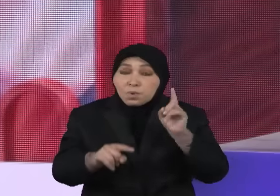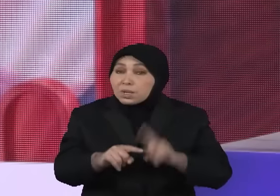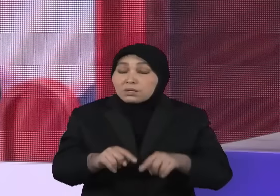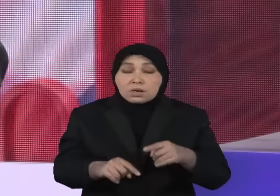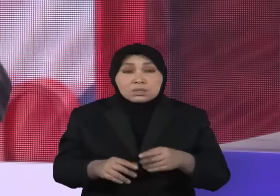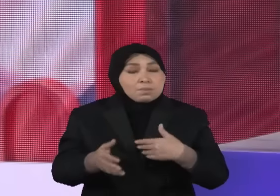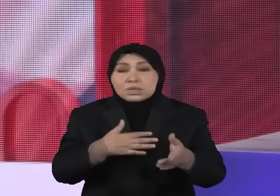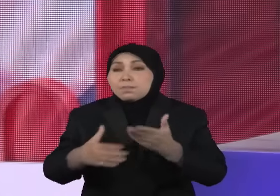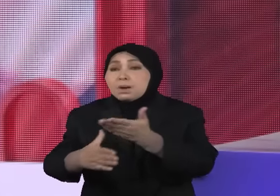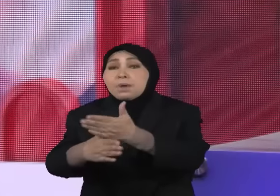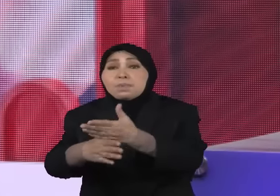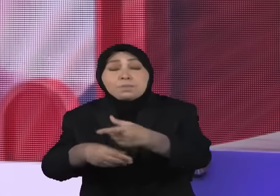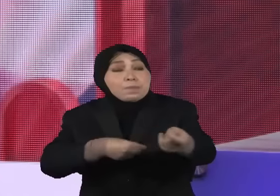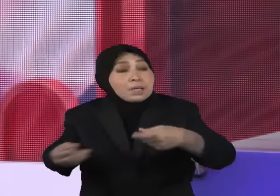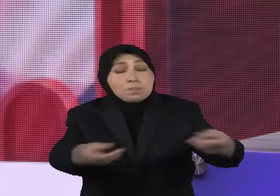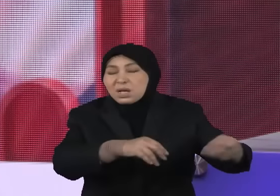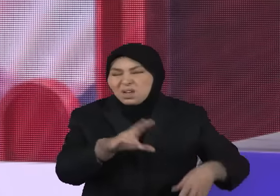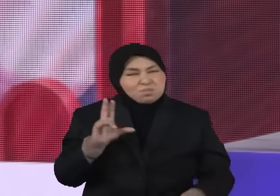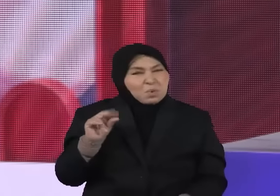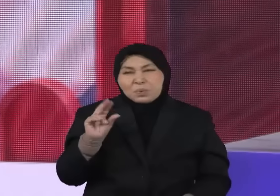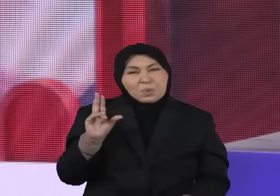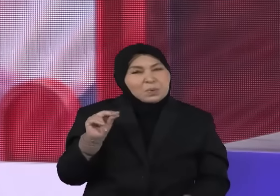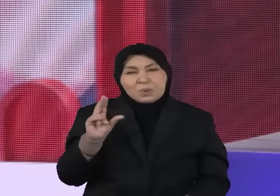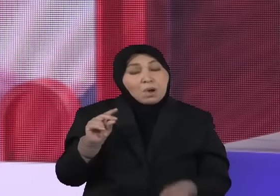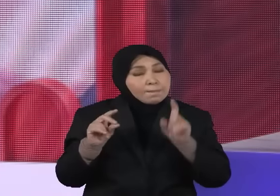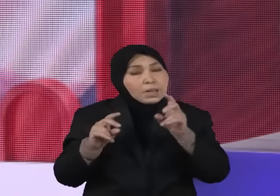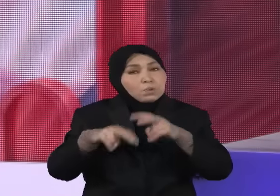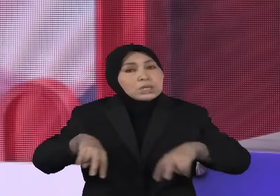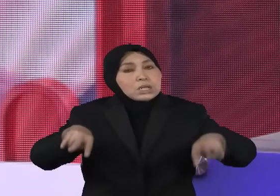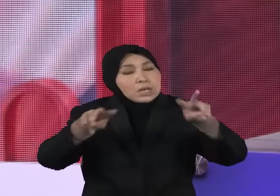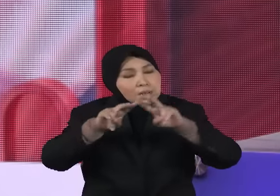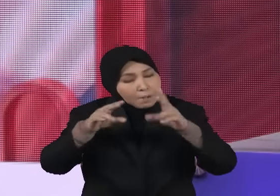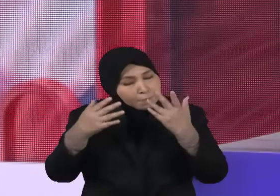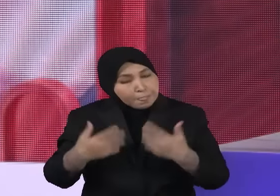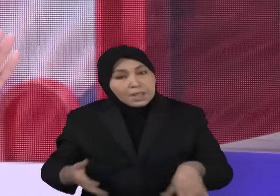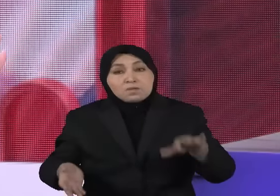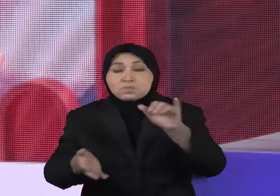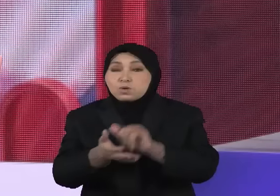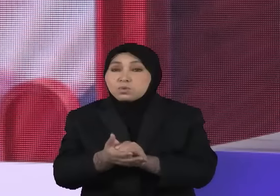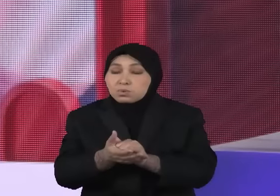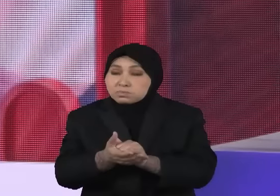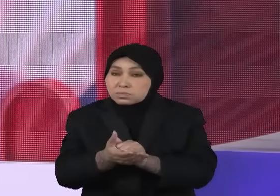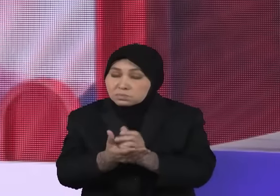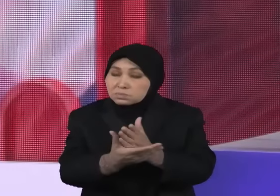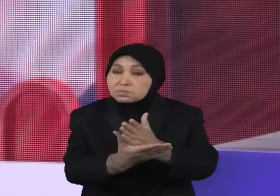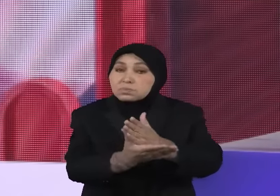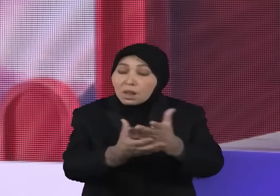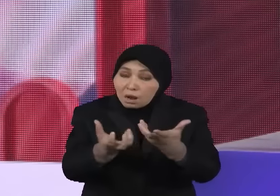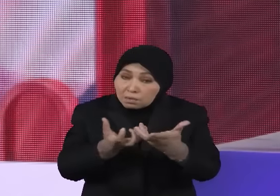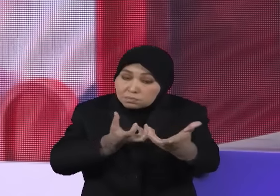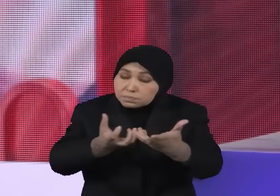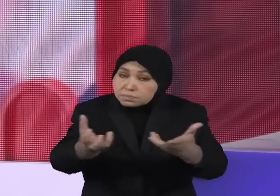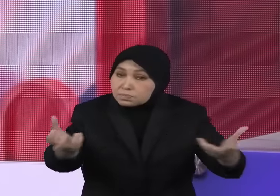nalah bagi-bagi-bagi. Tak boleh. Ia perlu dinilai dan kemudian dipecahkan